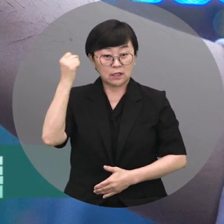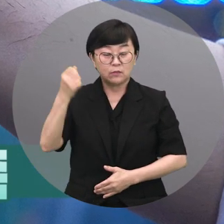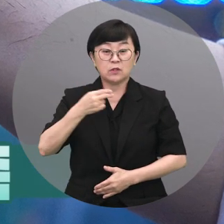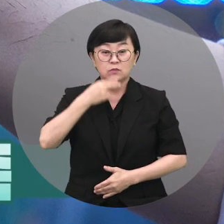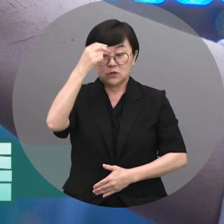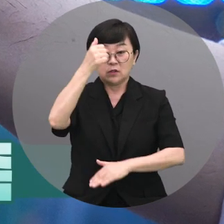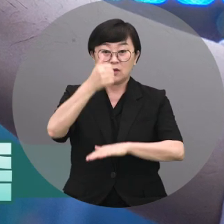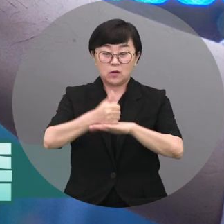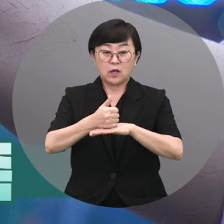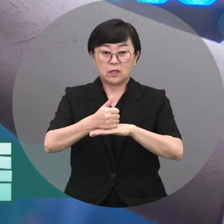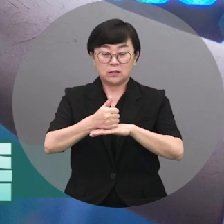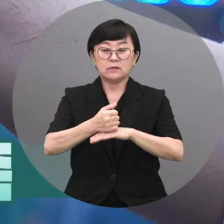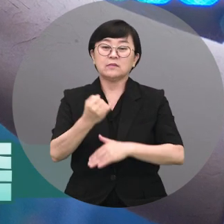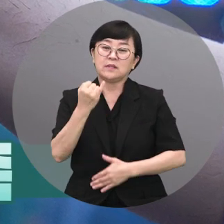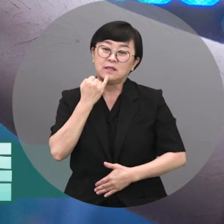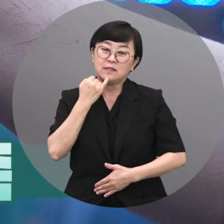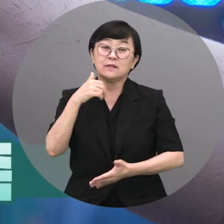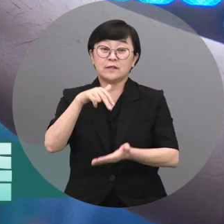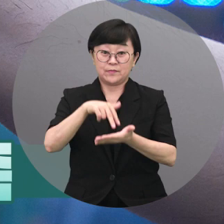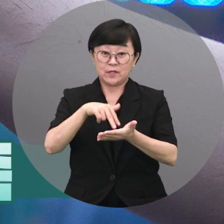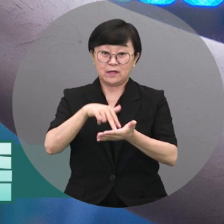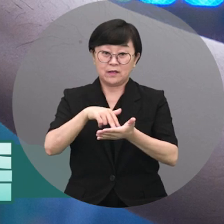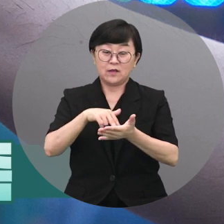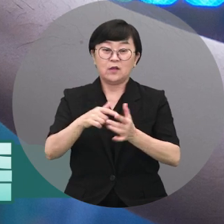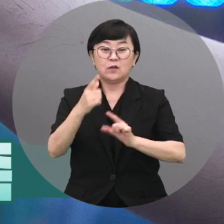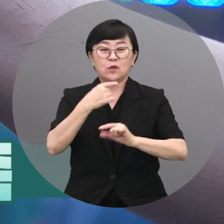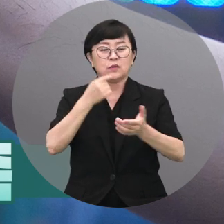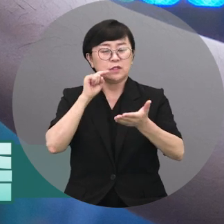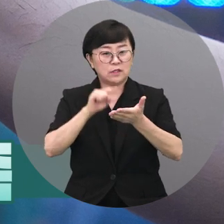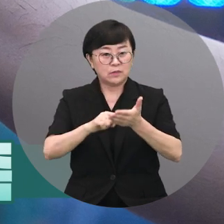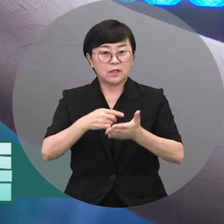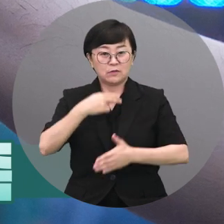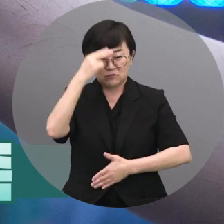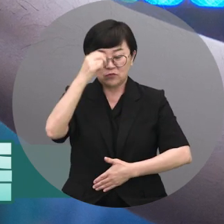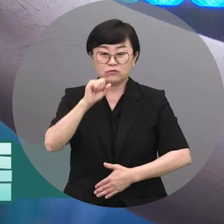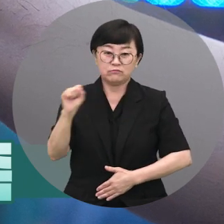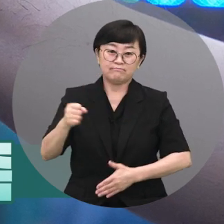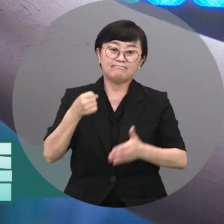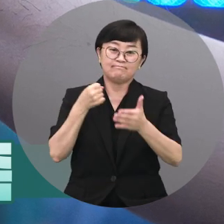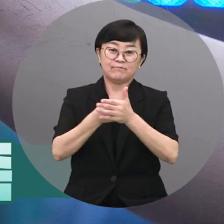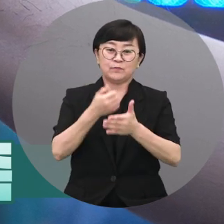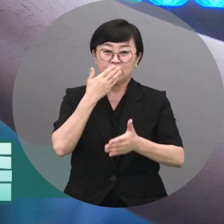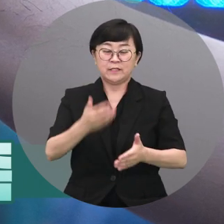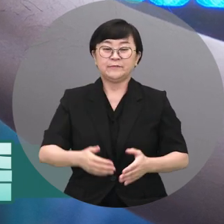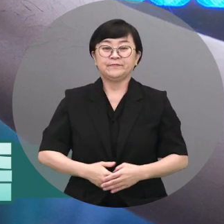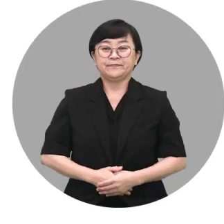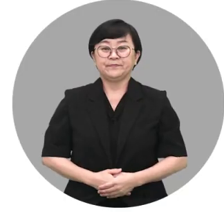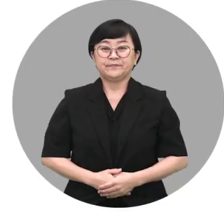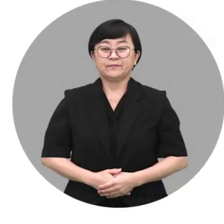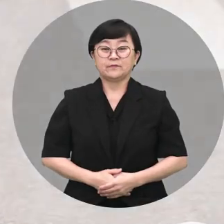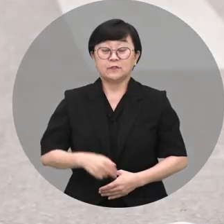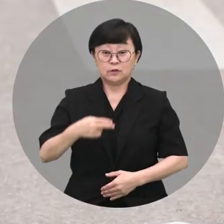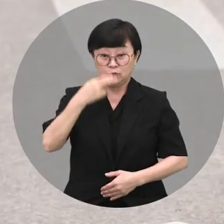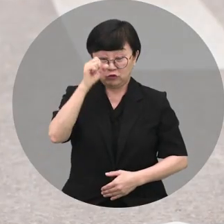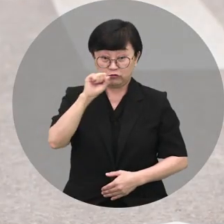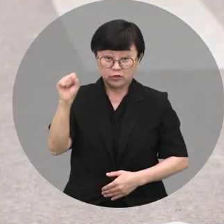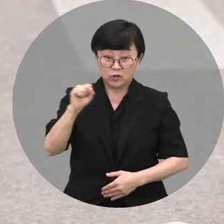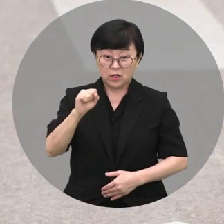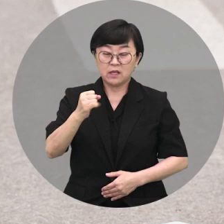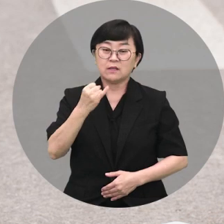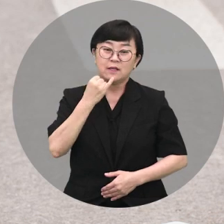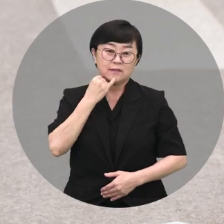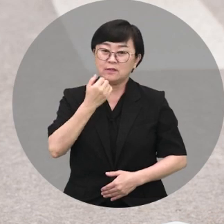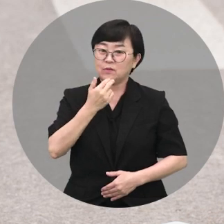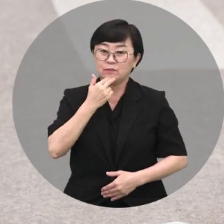음주운전 결과를 낙관적으로 예측하며 보다 쉽게 음주운전 행동을 결정하게 됩니다. 음주운전에 낙관이란